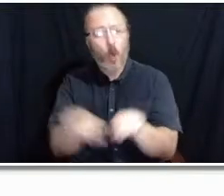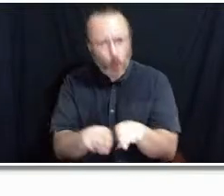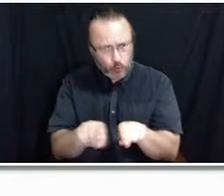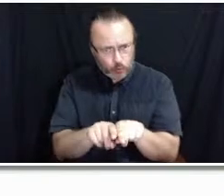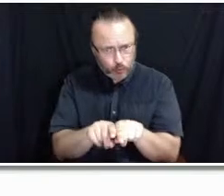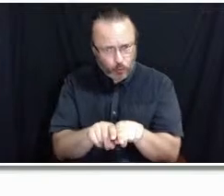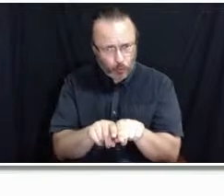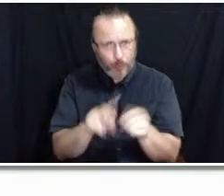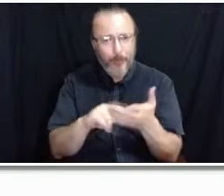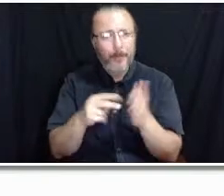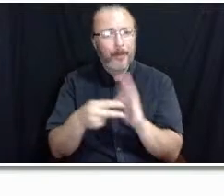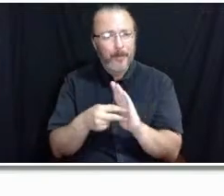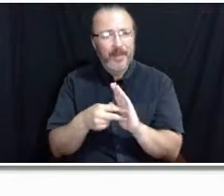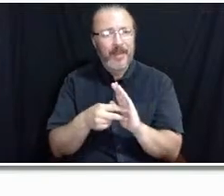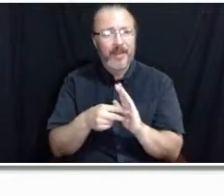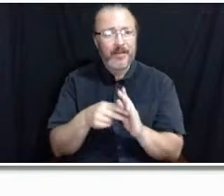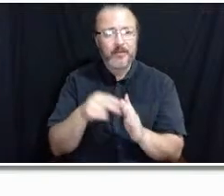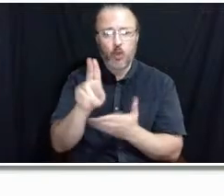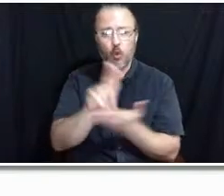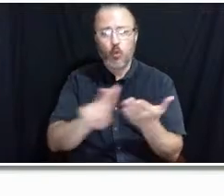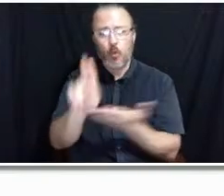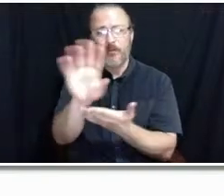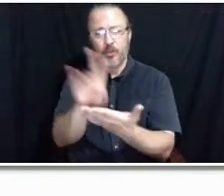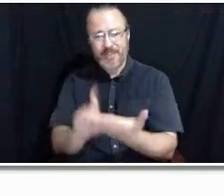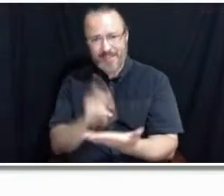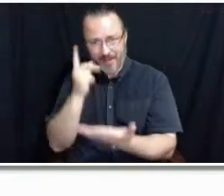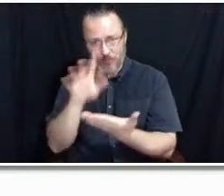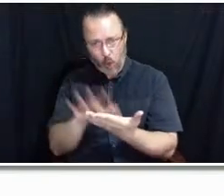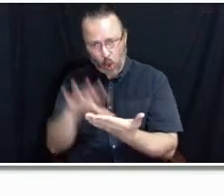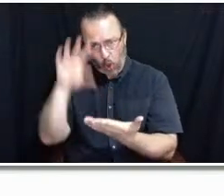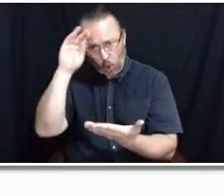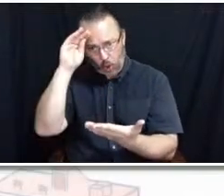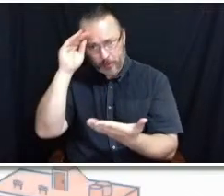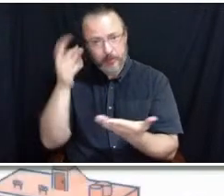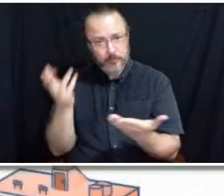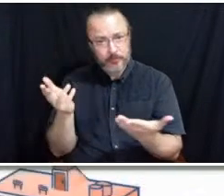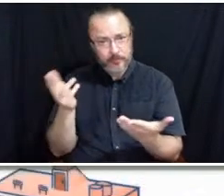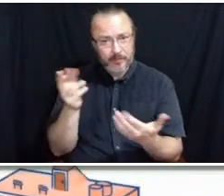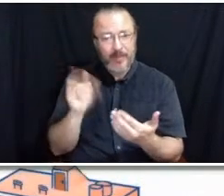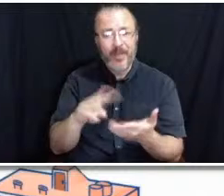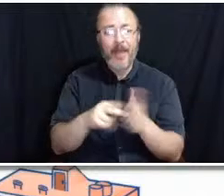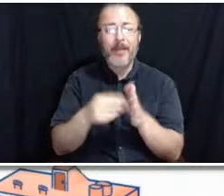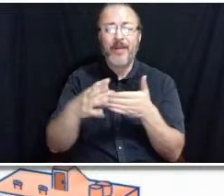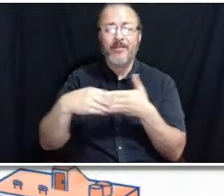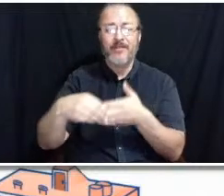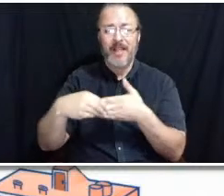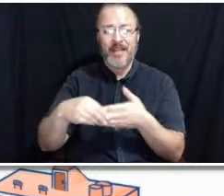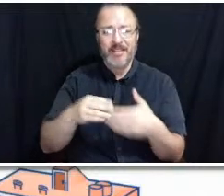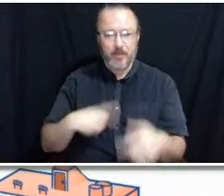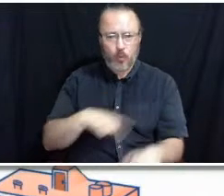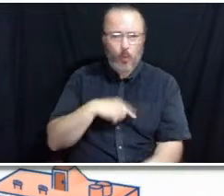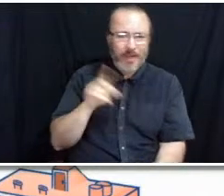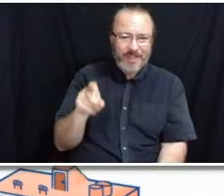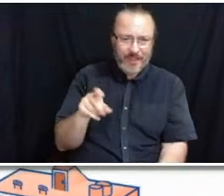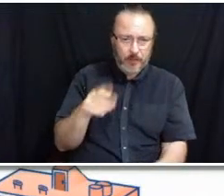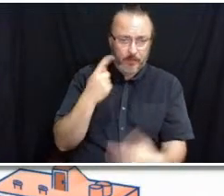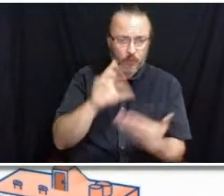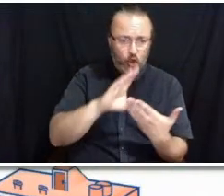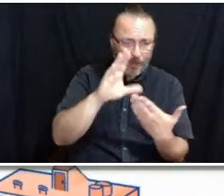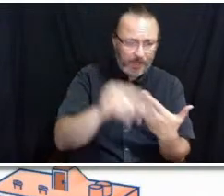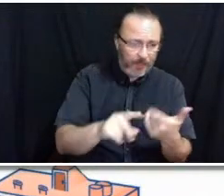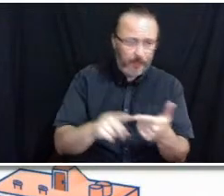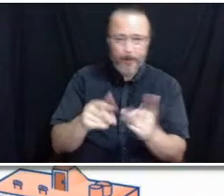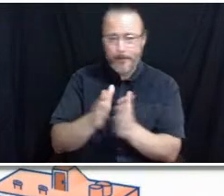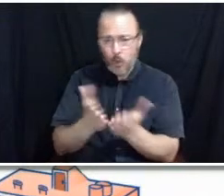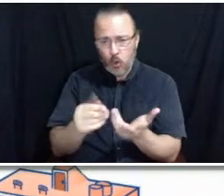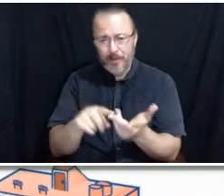également associée à la conception universelle pour l'apprentissage. C'est un signe de la souplesse dont nous avons besoin pour les programmes d'études, les